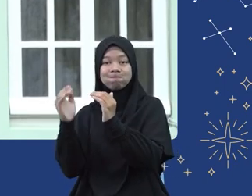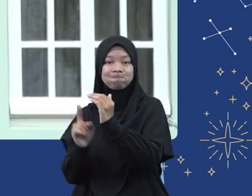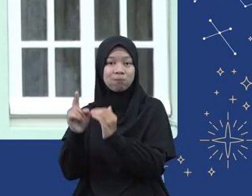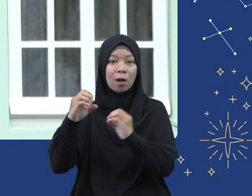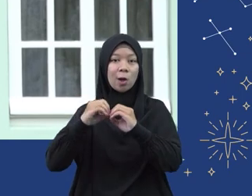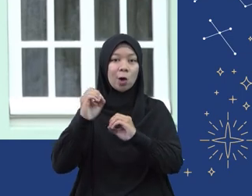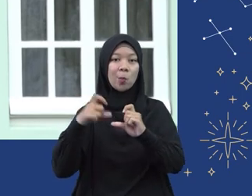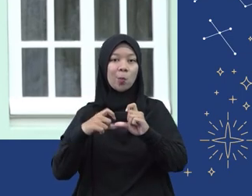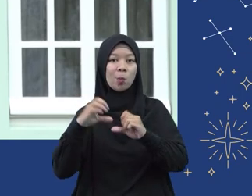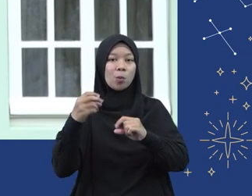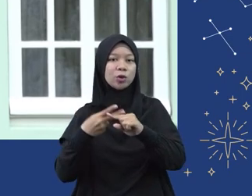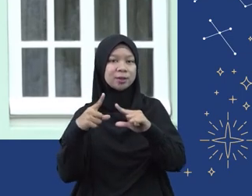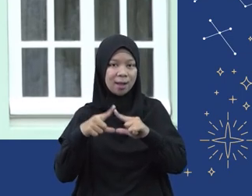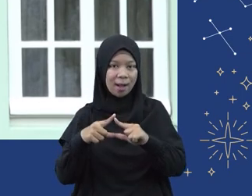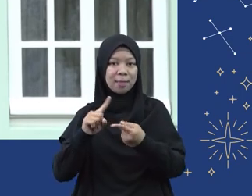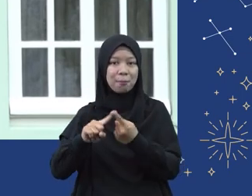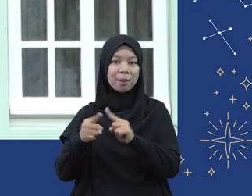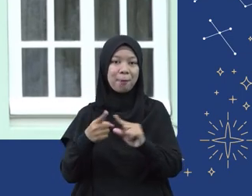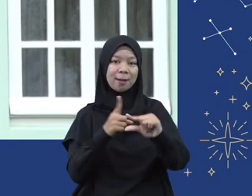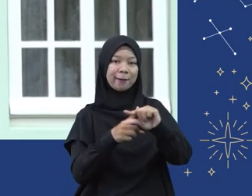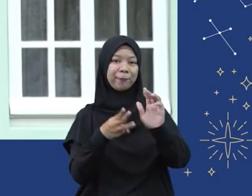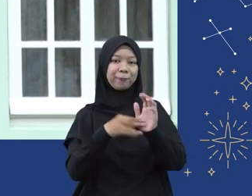fmipa parade kan